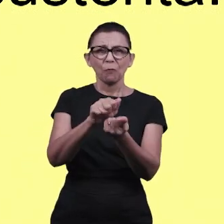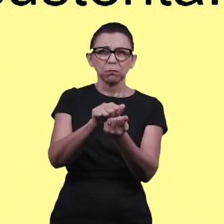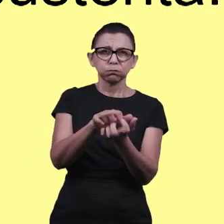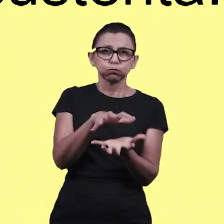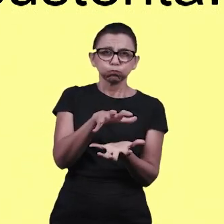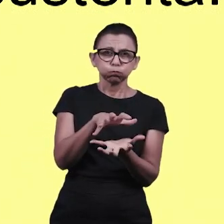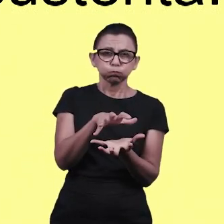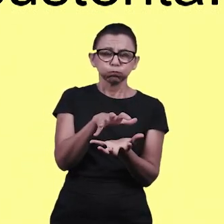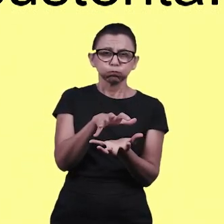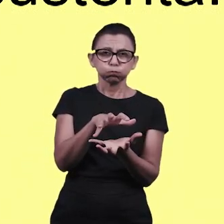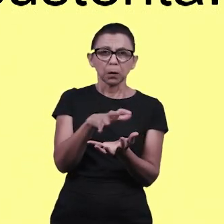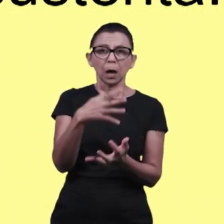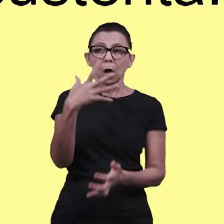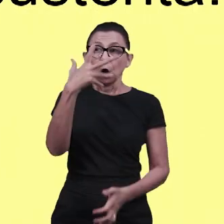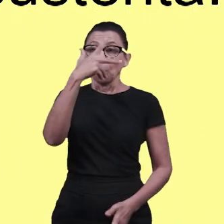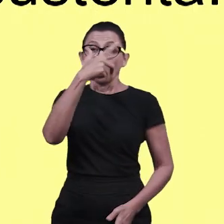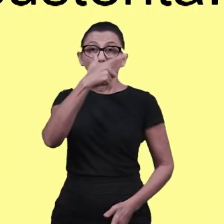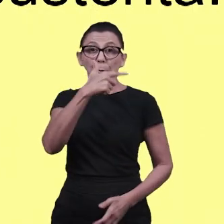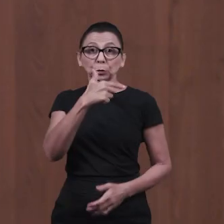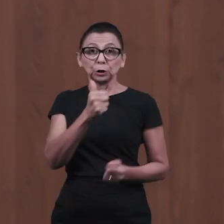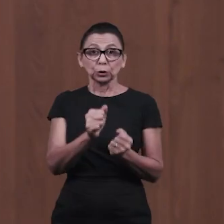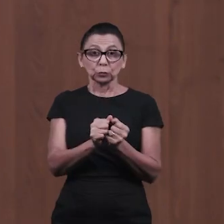mais n'apportait pas